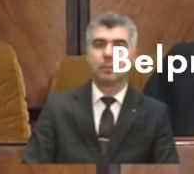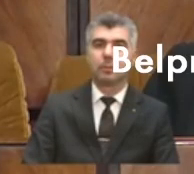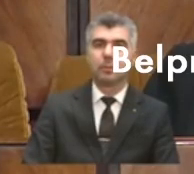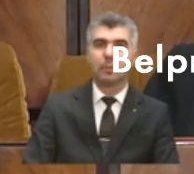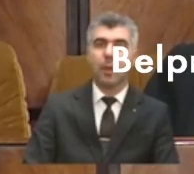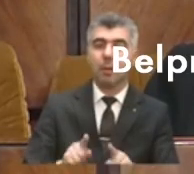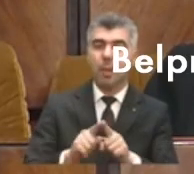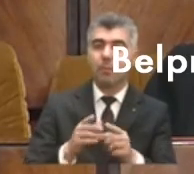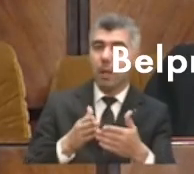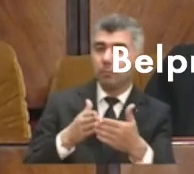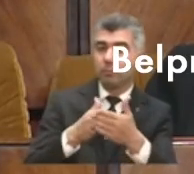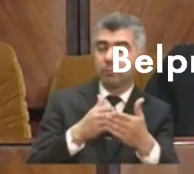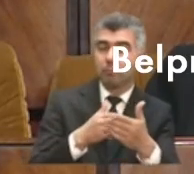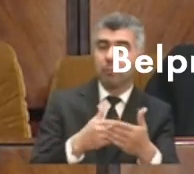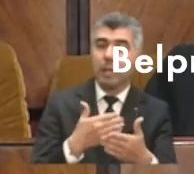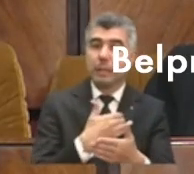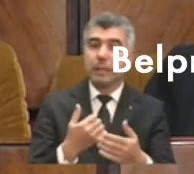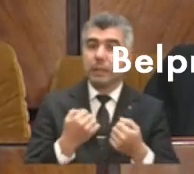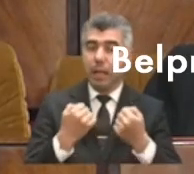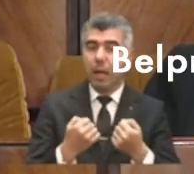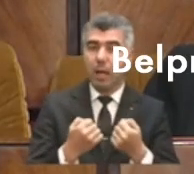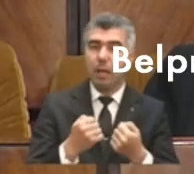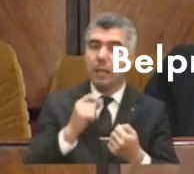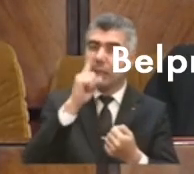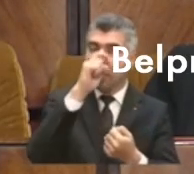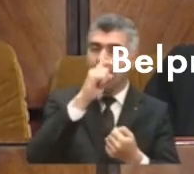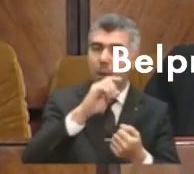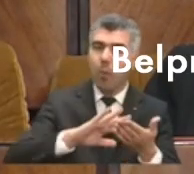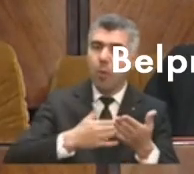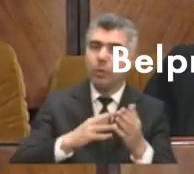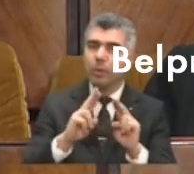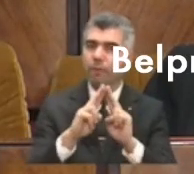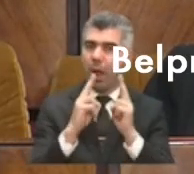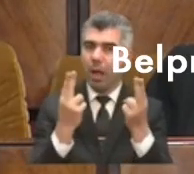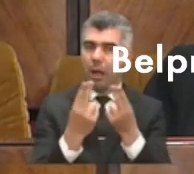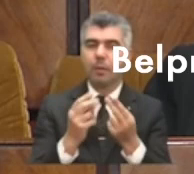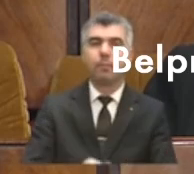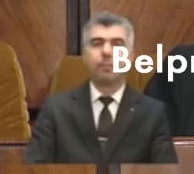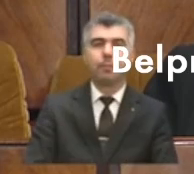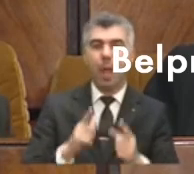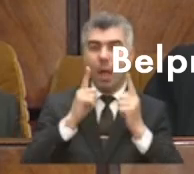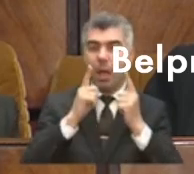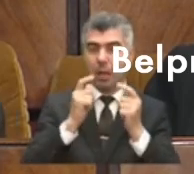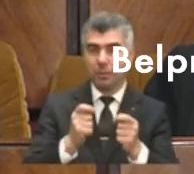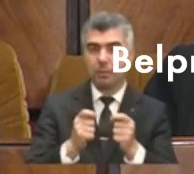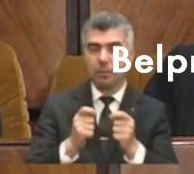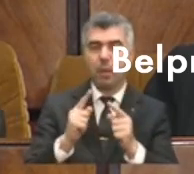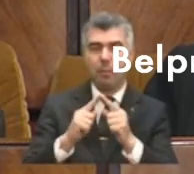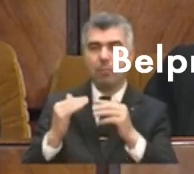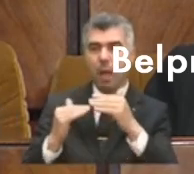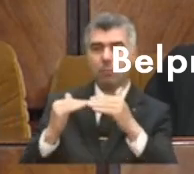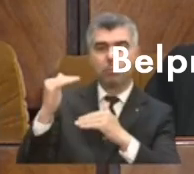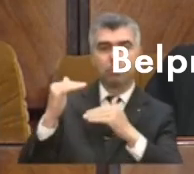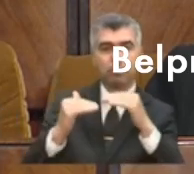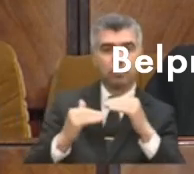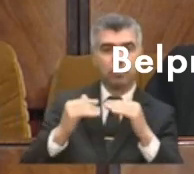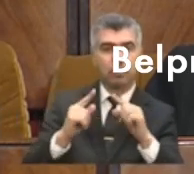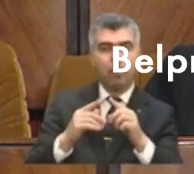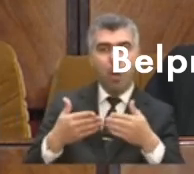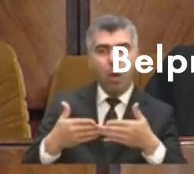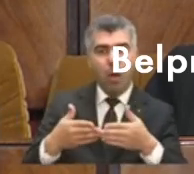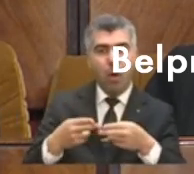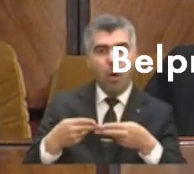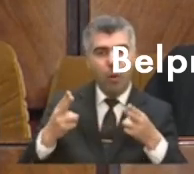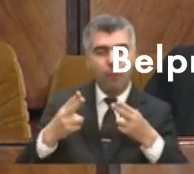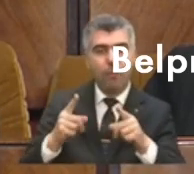التحدي الصحي يعتبر من أكبر التحديات المطروحة اليوم على العالم. الملاحظ أن هناك فرق كبير بين ما أعلن وما